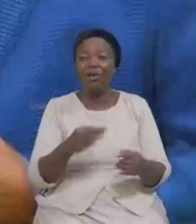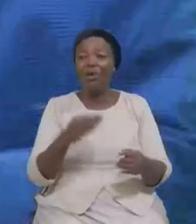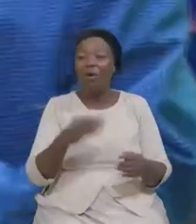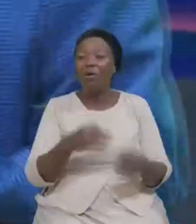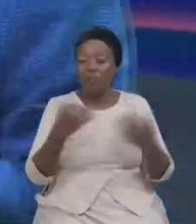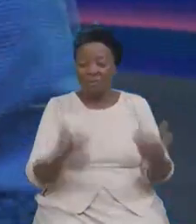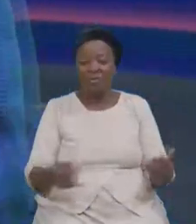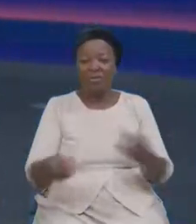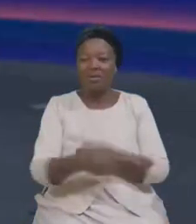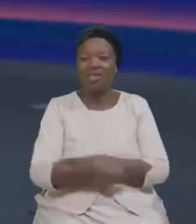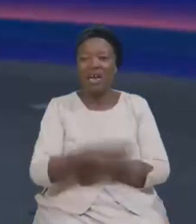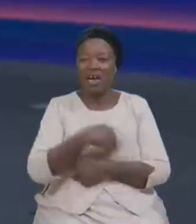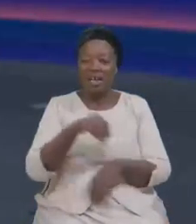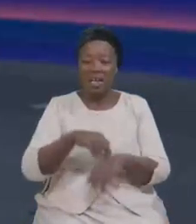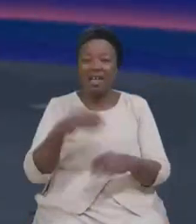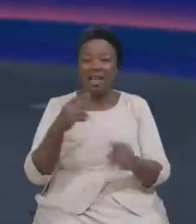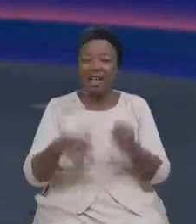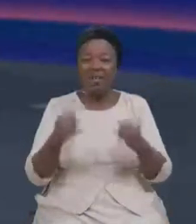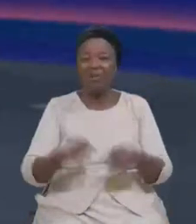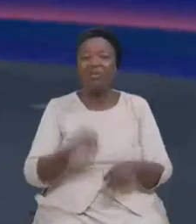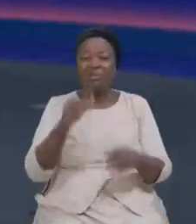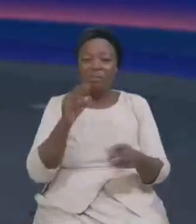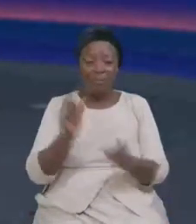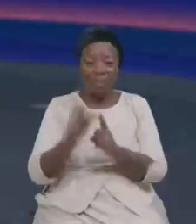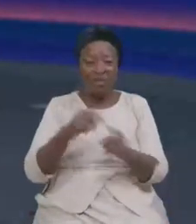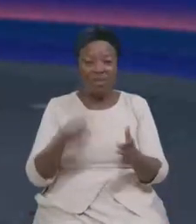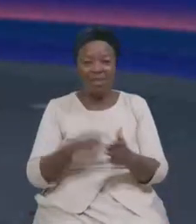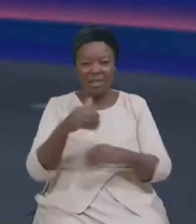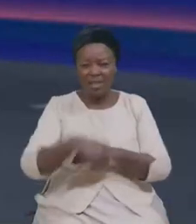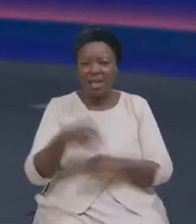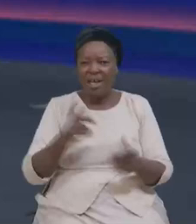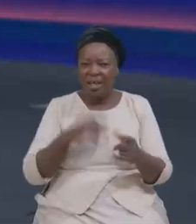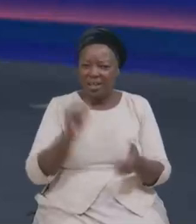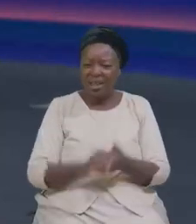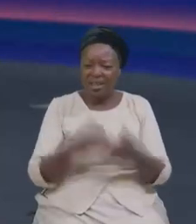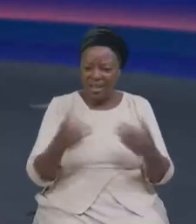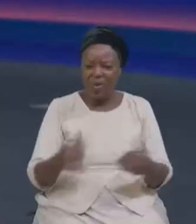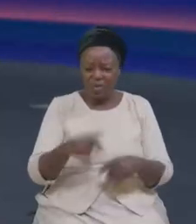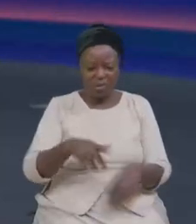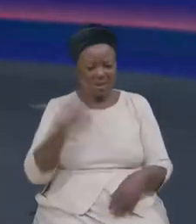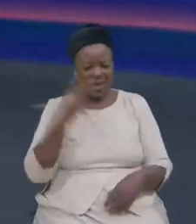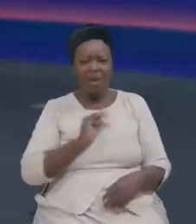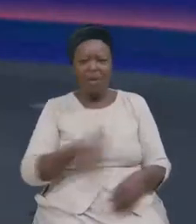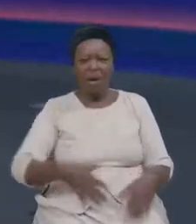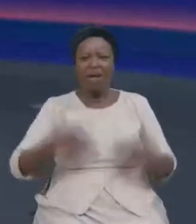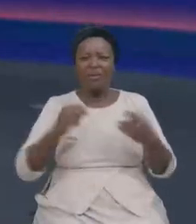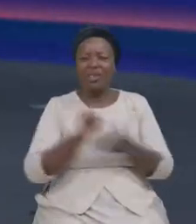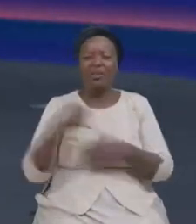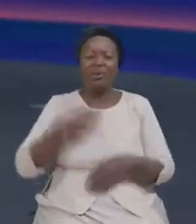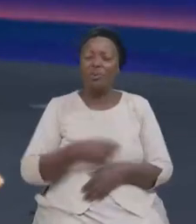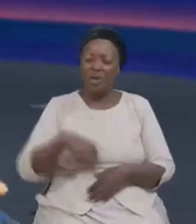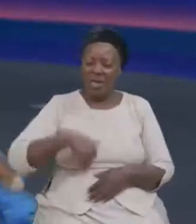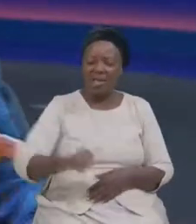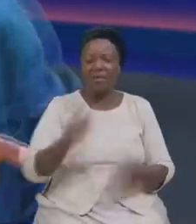soir et la semaine à venir, les mois à venir. Et dans nos vies, nous allons encore louer le Seigneur.